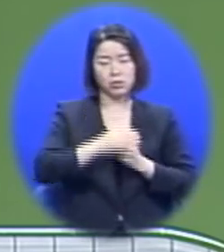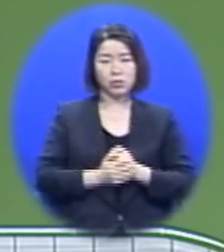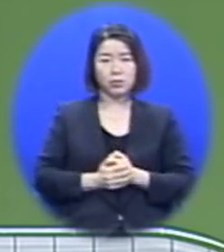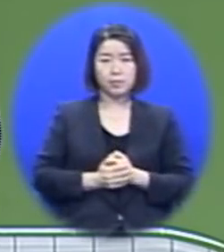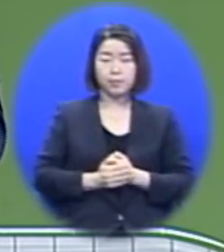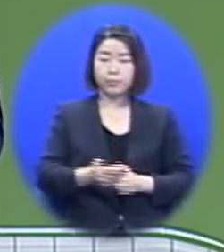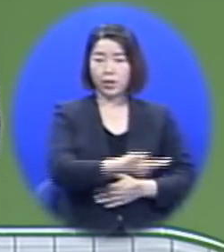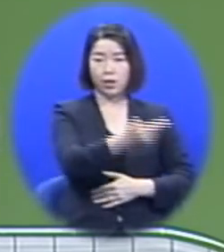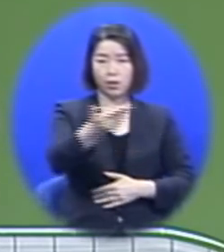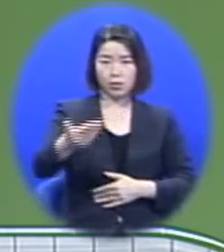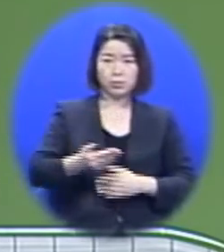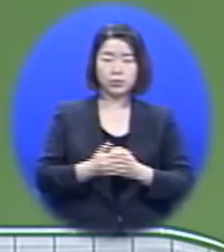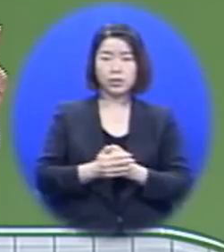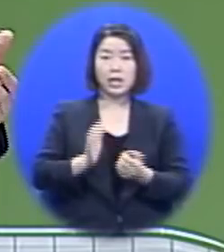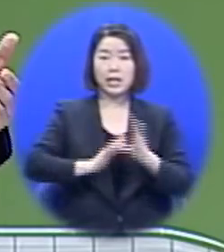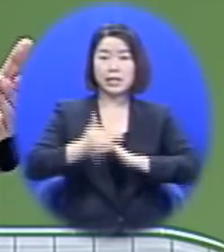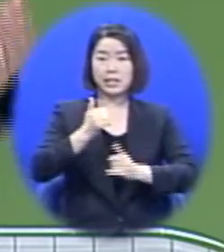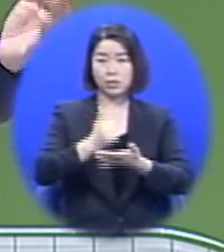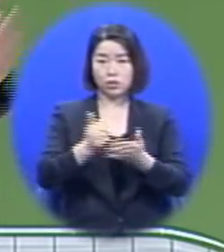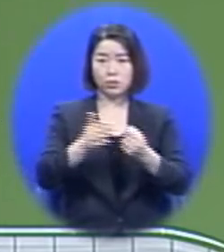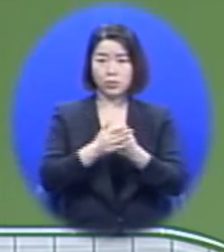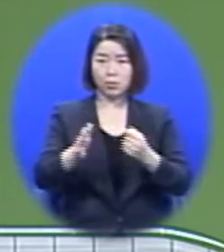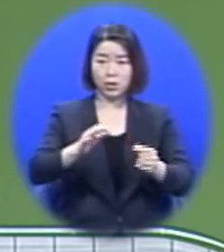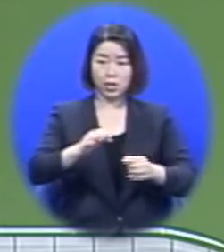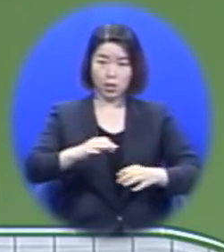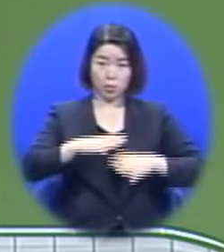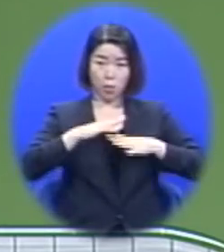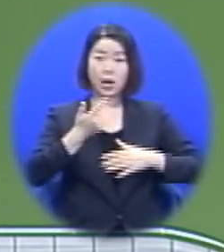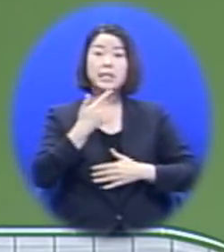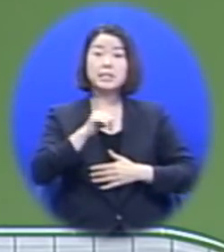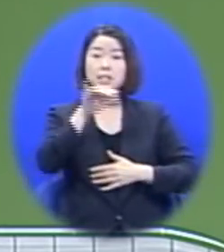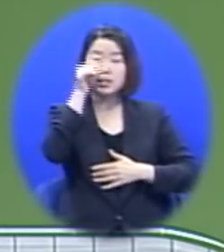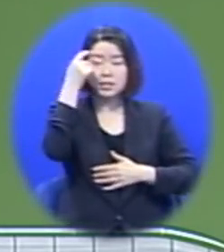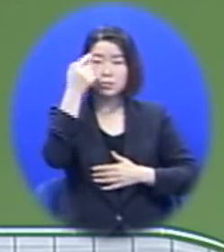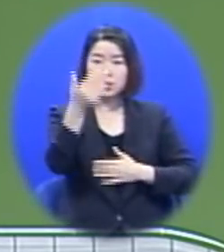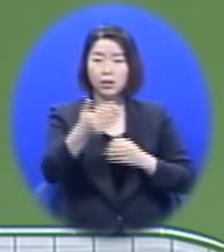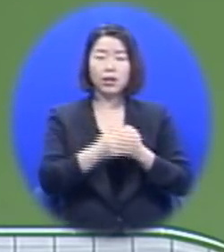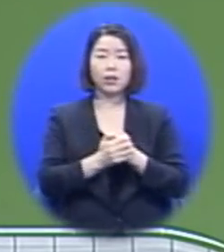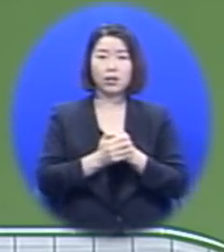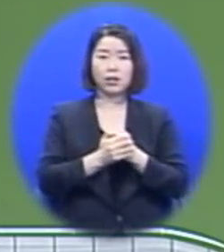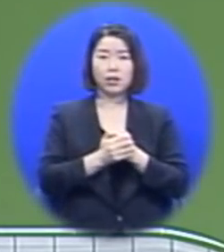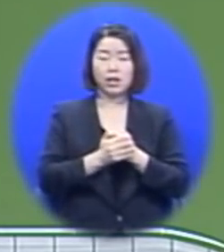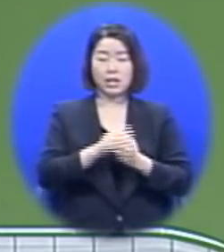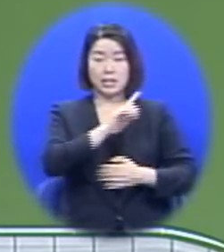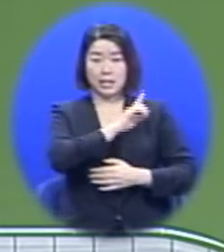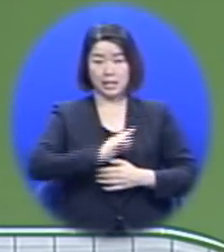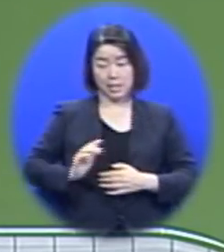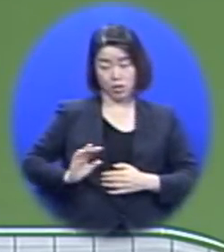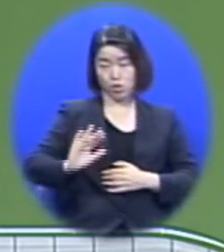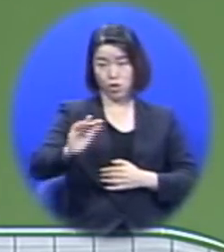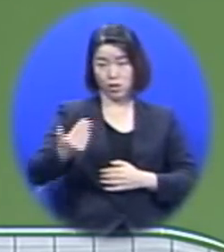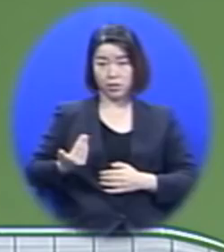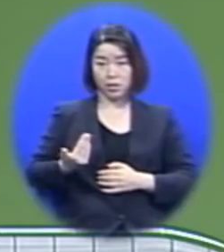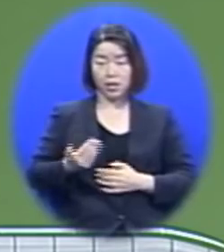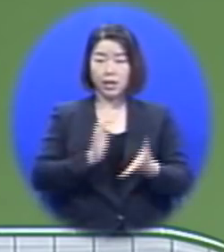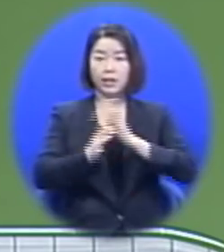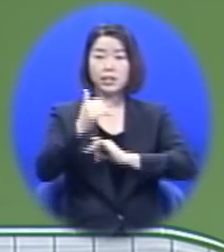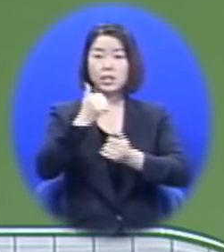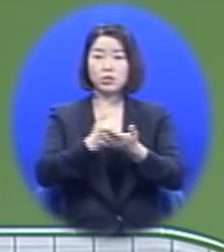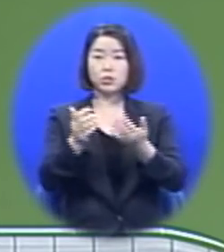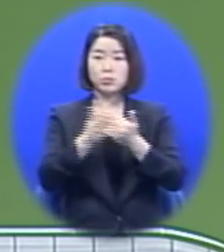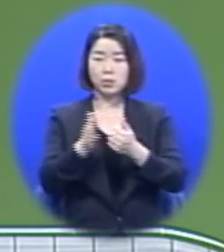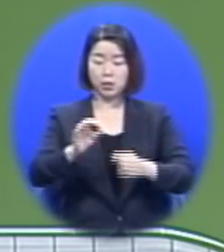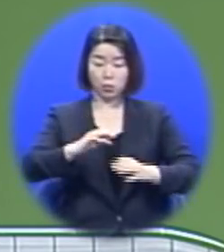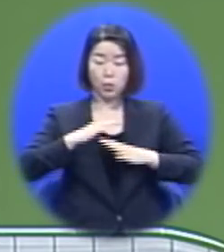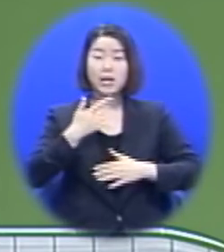거예요. 여러분, 예수님 때문에 놀라신 적 있습니까? 가장 최근에 예수님 때문에 놀란